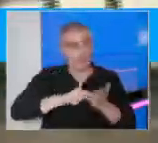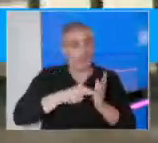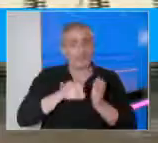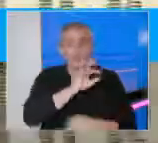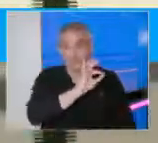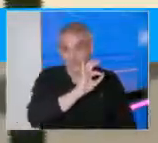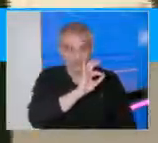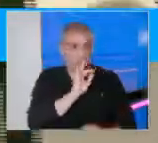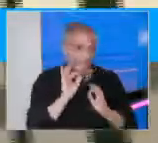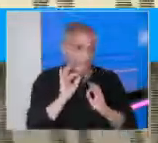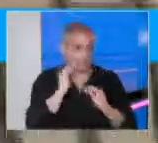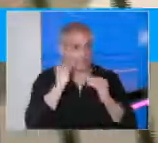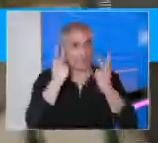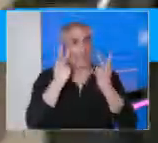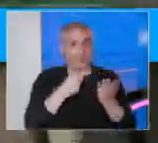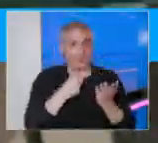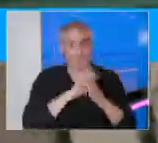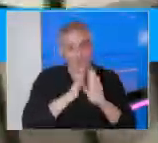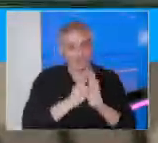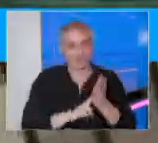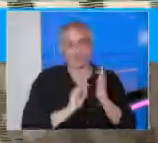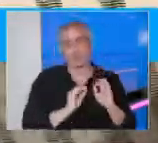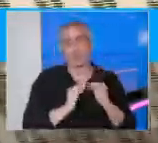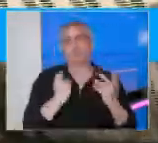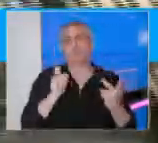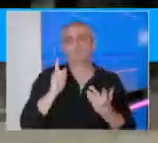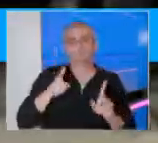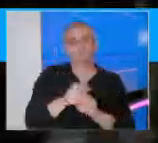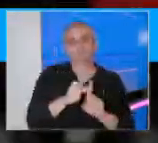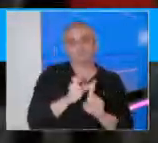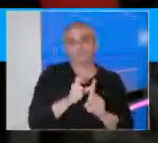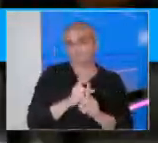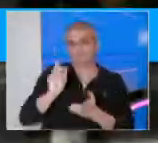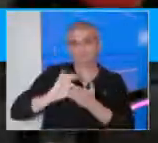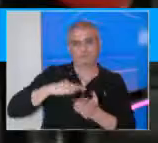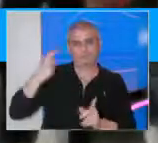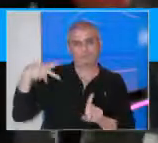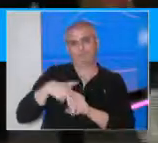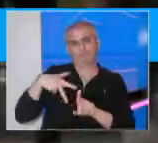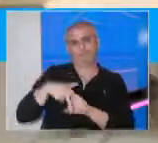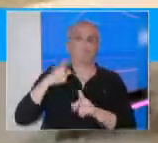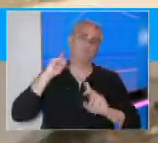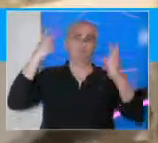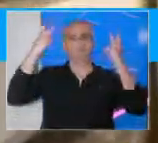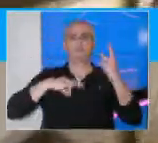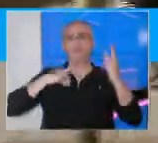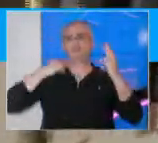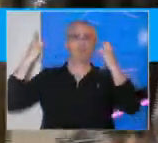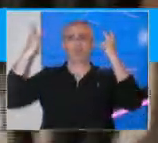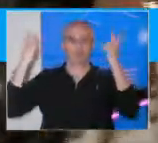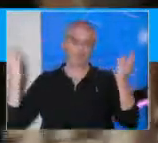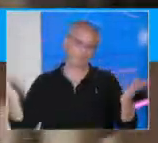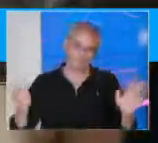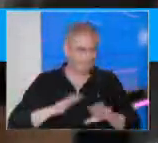שלהם ברמה העקרונית זה הכל נכון, אבל מי ששם מקלות בגלגלים זה משרד הבריאות, בשם הבריאות, בשם הבריאות. אז